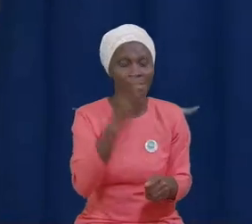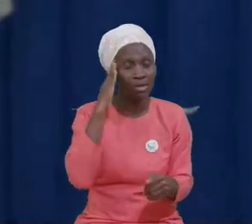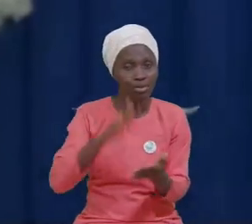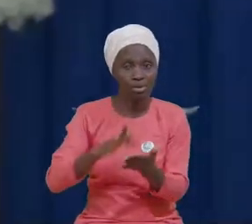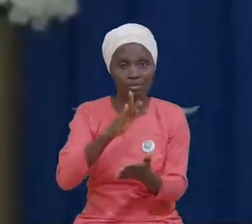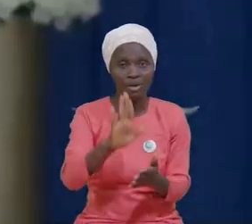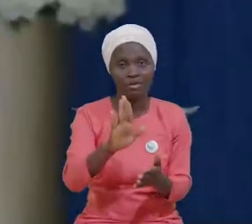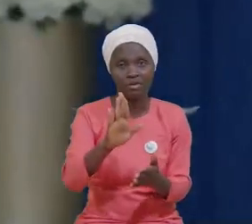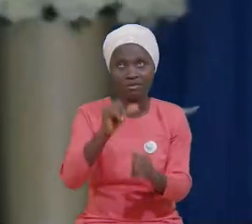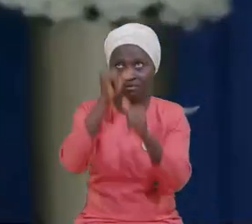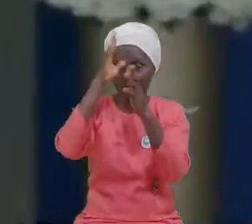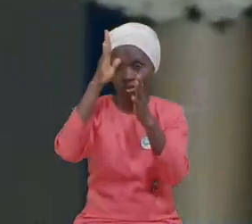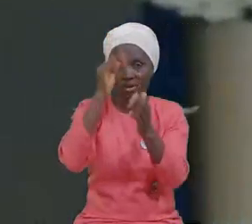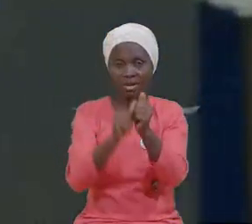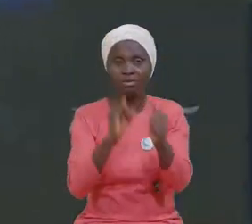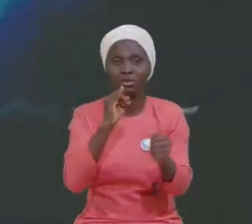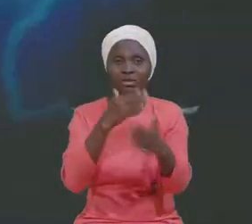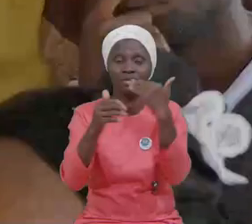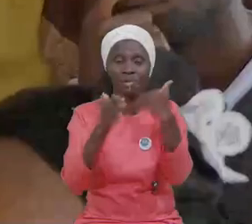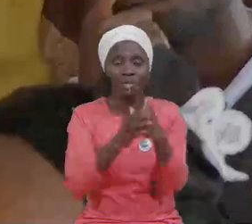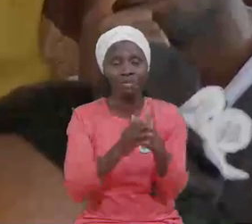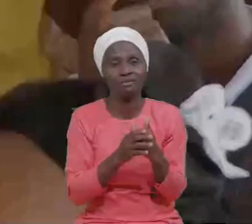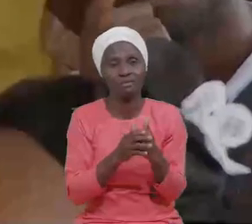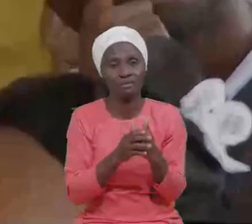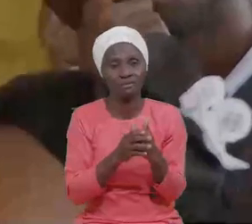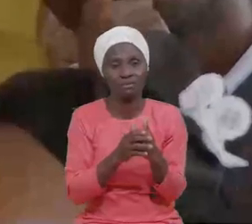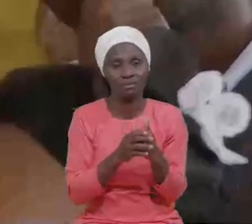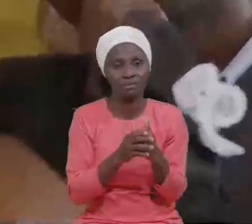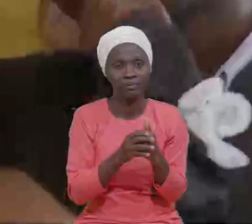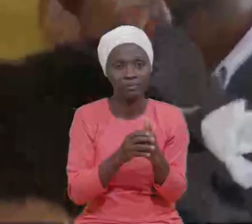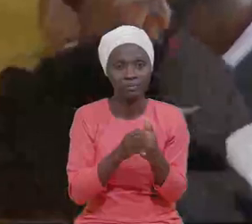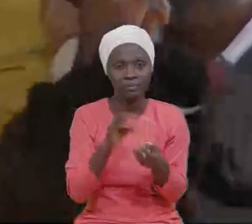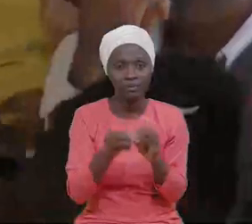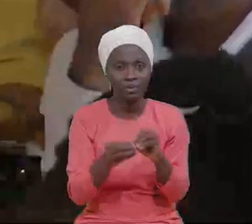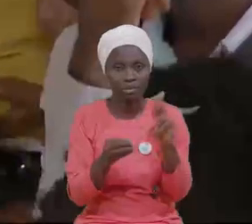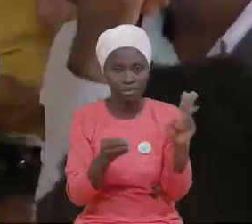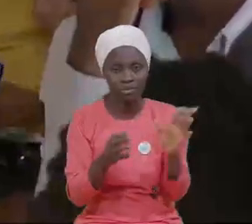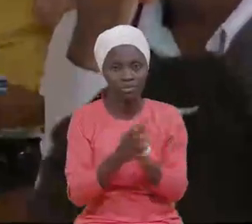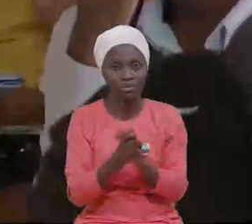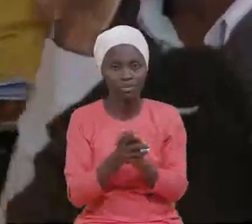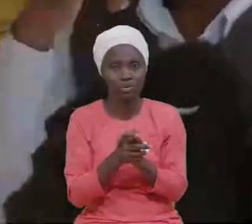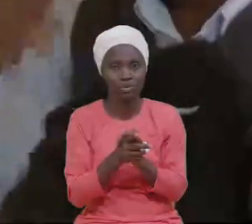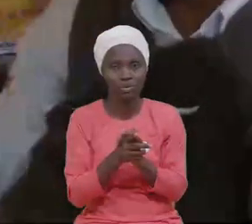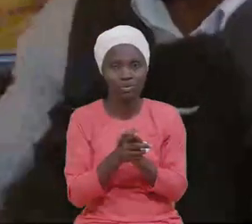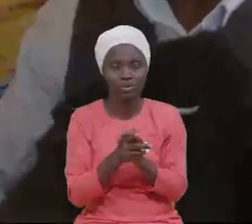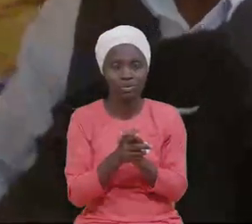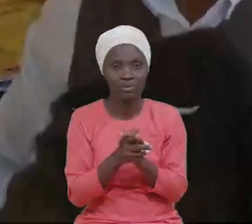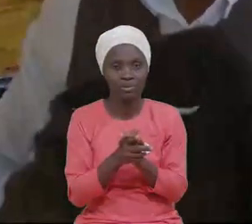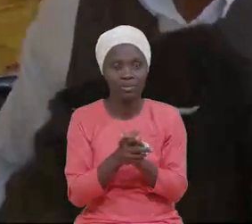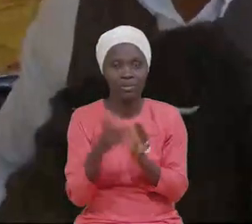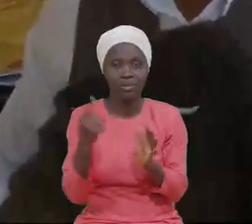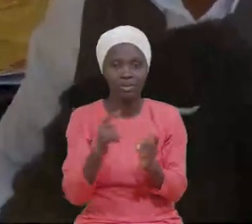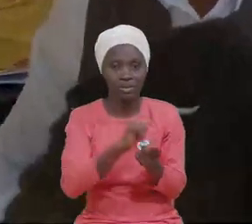glorifient ton Père, qui est dans les cieux. Deuxième élément maintenant,